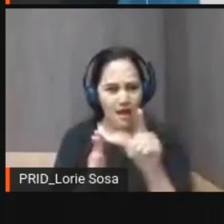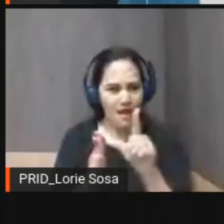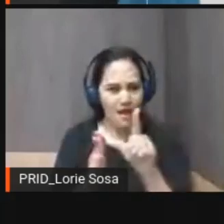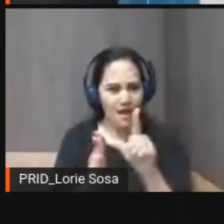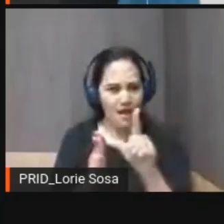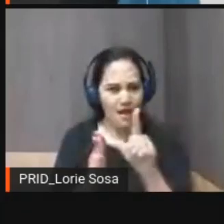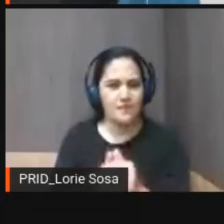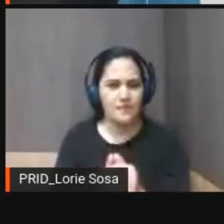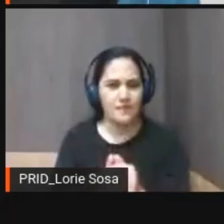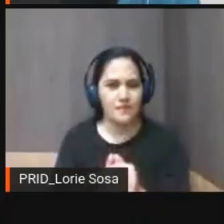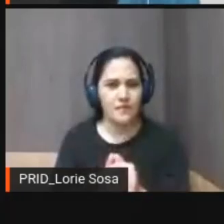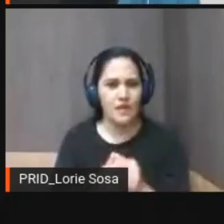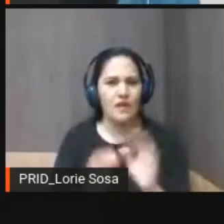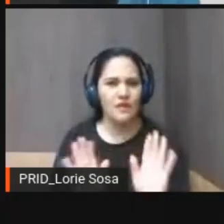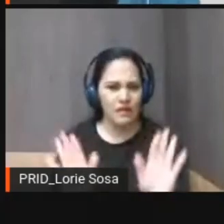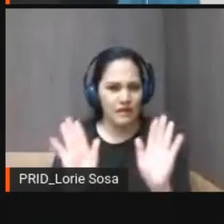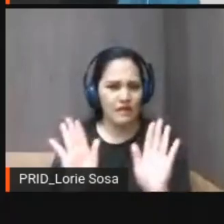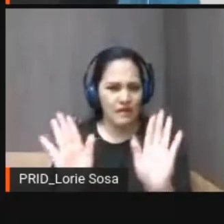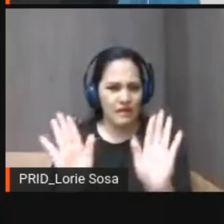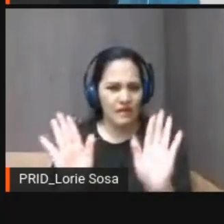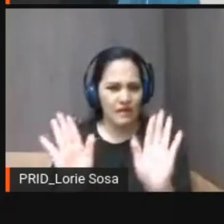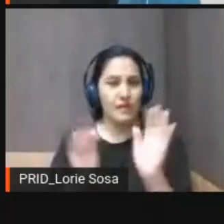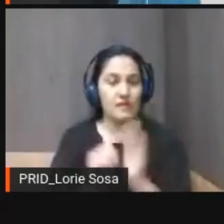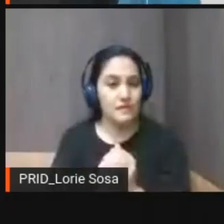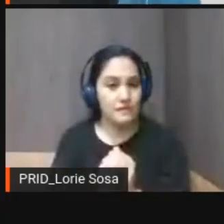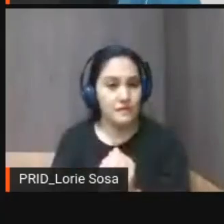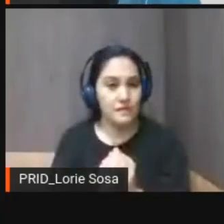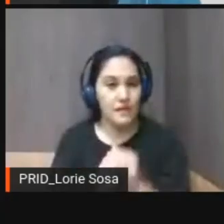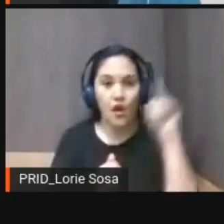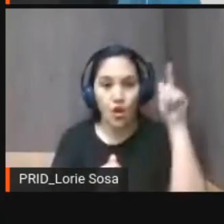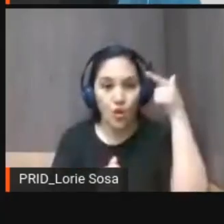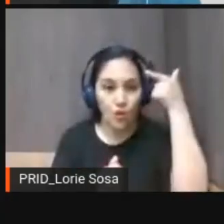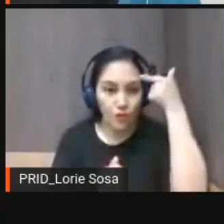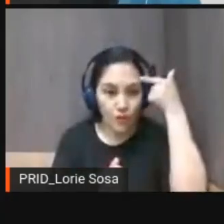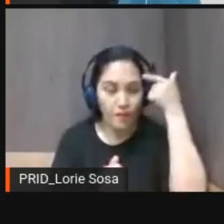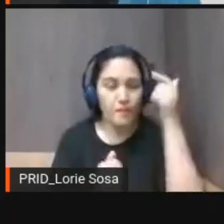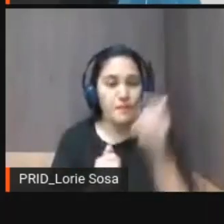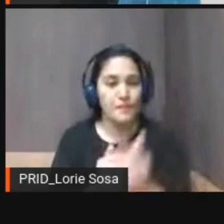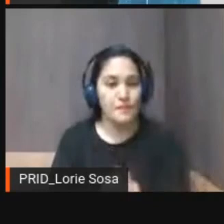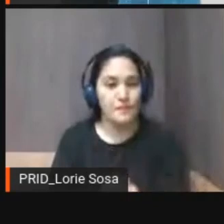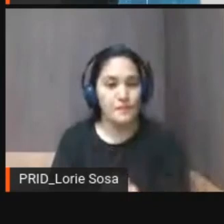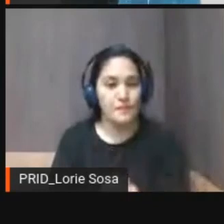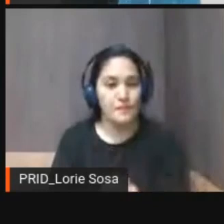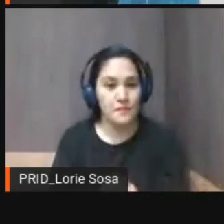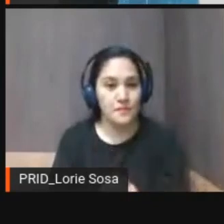ini-encourage yung private and government na